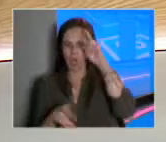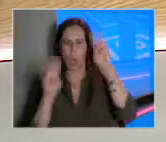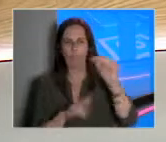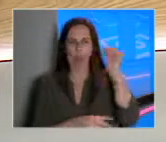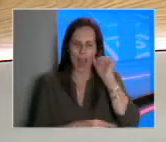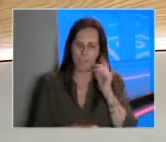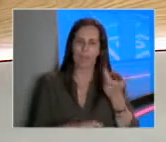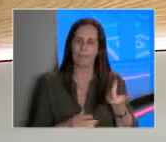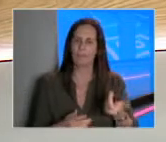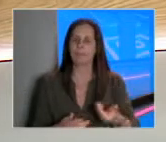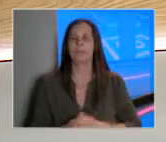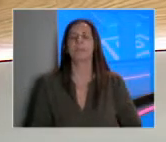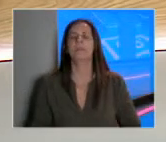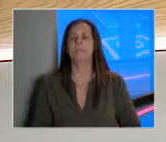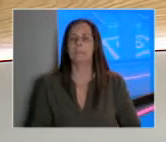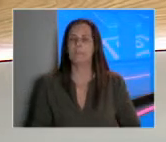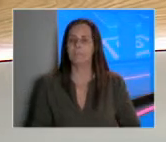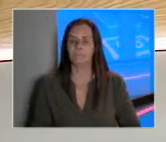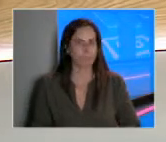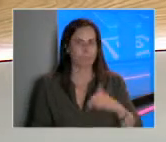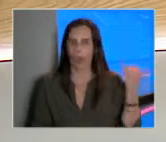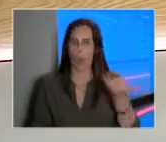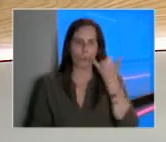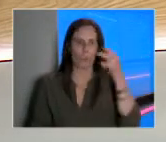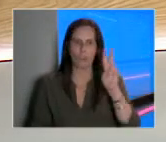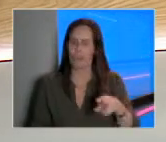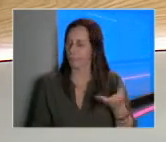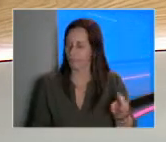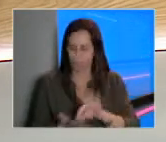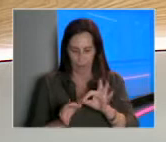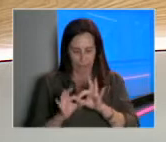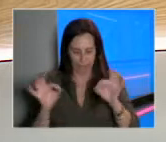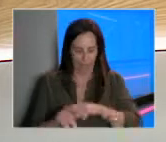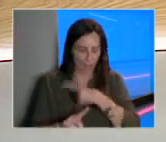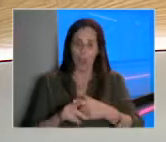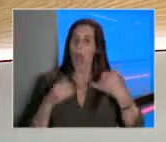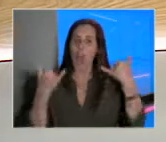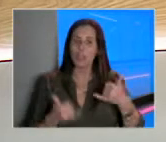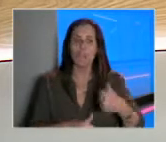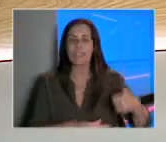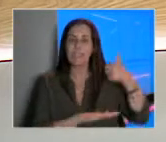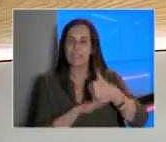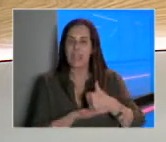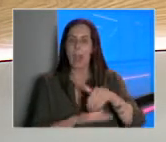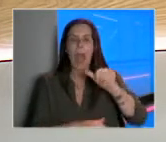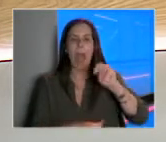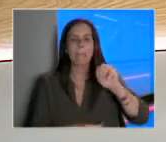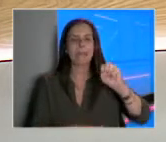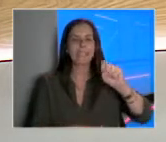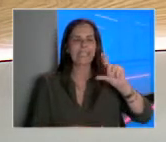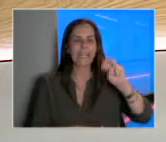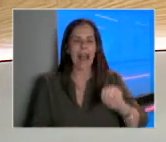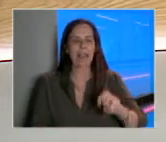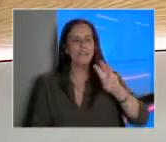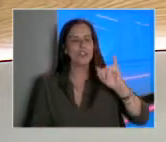וכחול לבן בממשלת נתניהו גנץ אינם פוסקים מרגע הקמתם. היום היה זה תורם של השרים, דוד אמסלם מהליכוד ויזהר